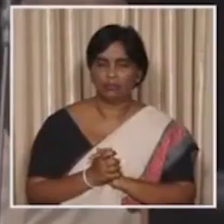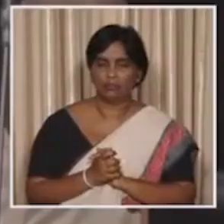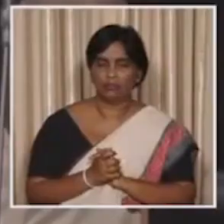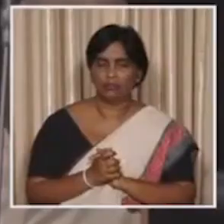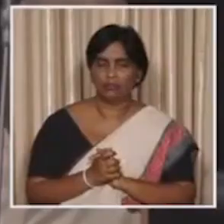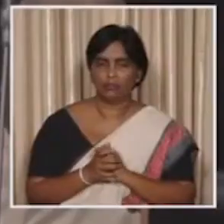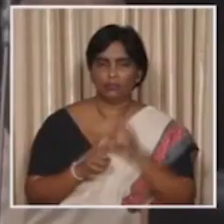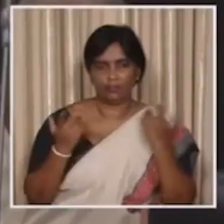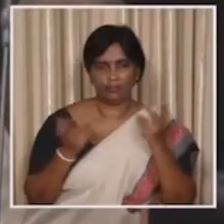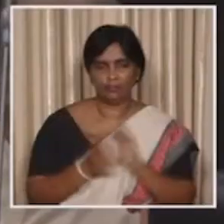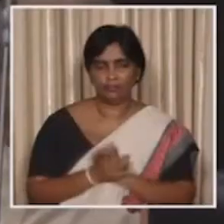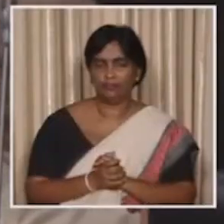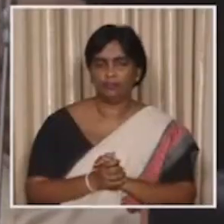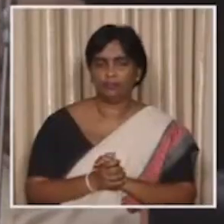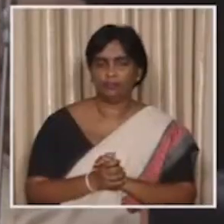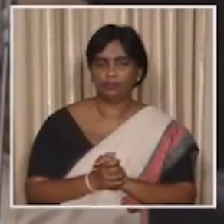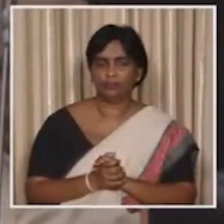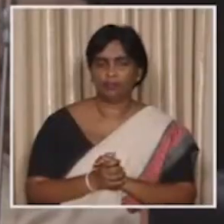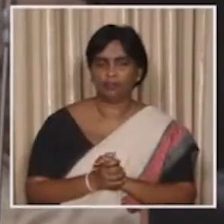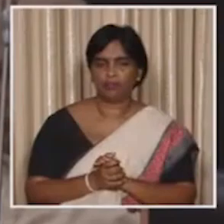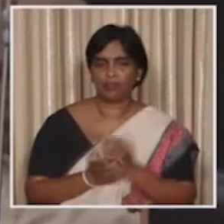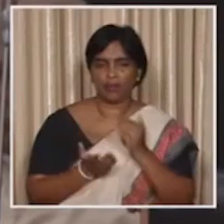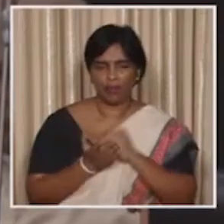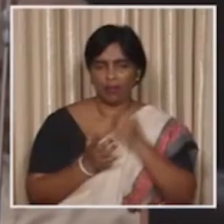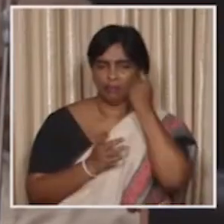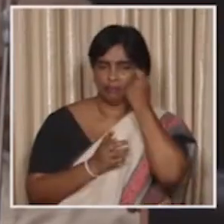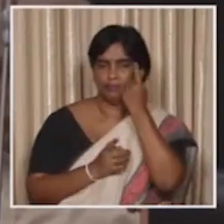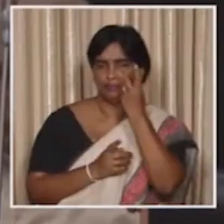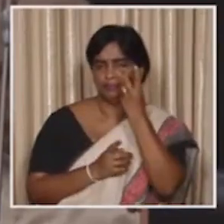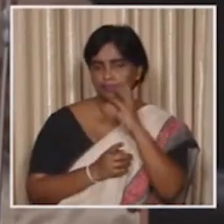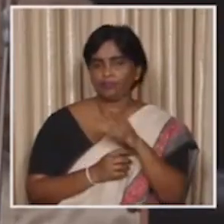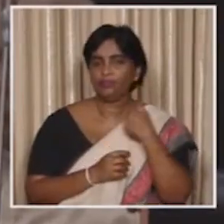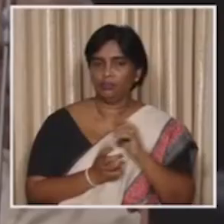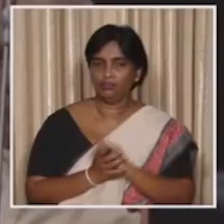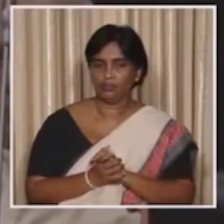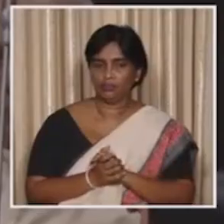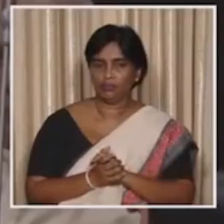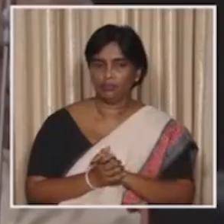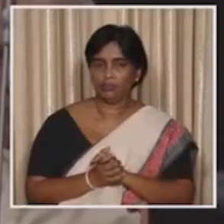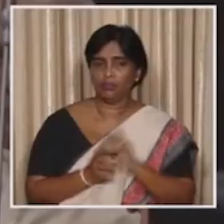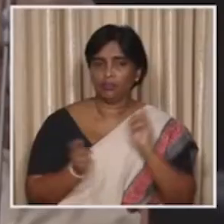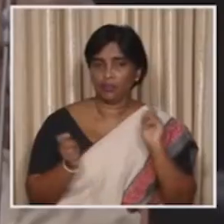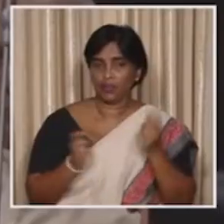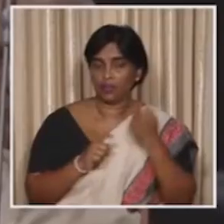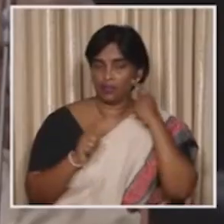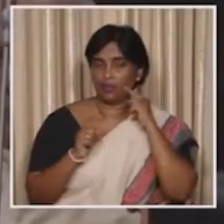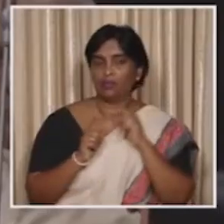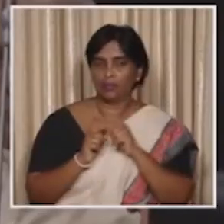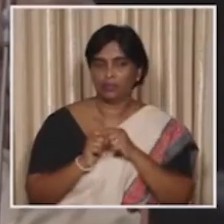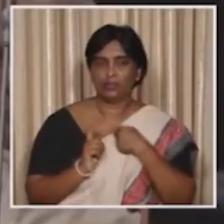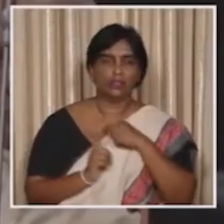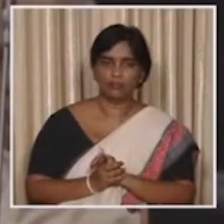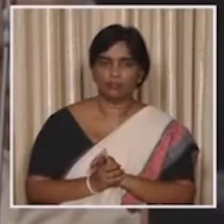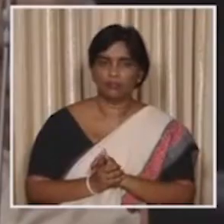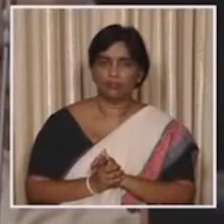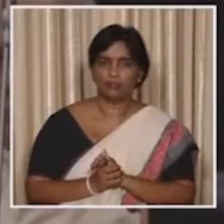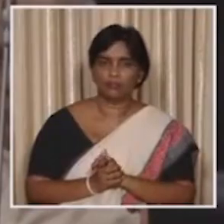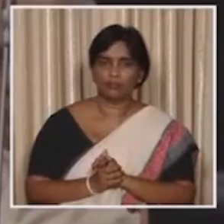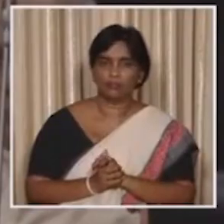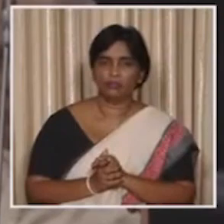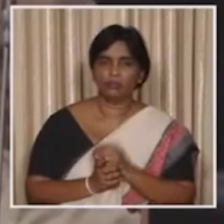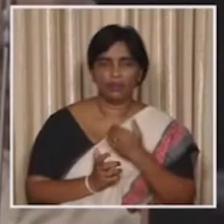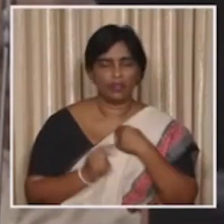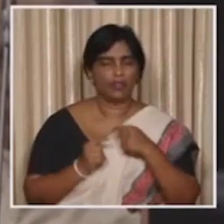වඩා කාරණයක් නැහැ. තවත් කරුණු දෙක තුනක් තියෙනවා. විශේෂයෙන්ම ක්‍රිකට් ගැන කිව්වේ නිසා මමත් වචනයක් කියන්නම්.